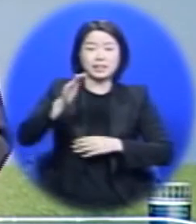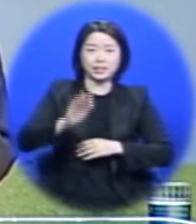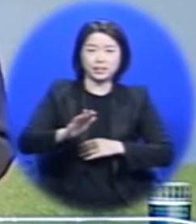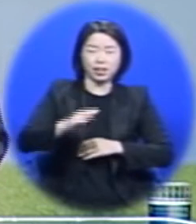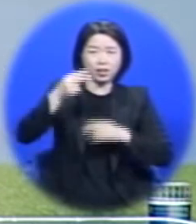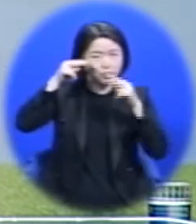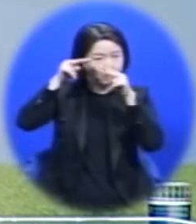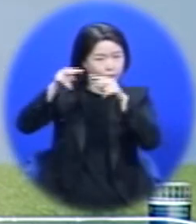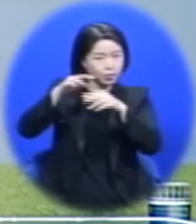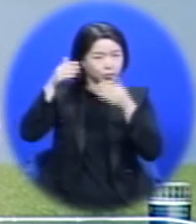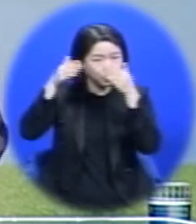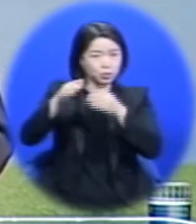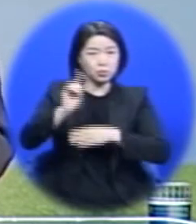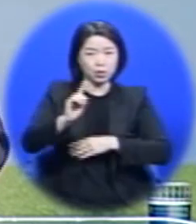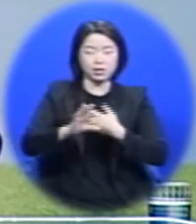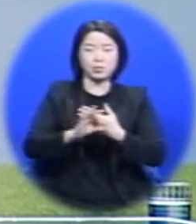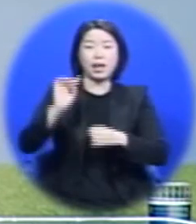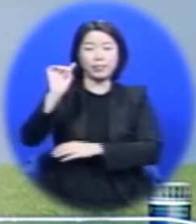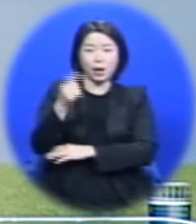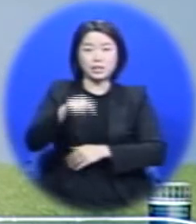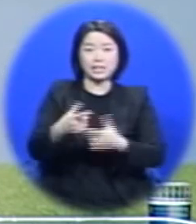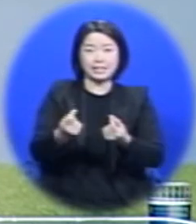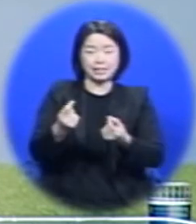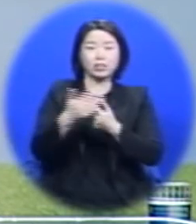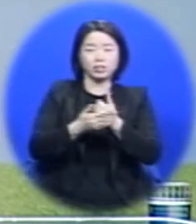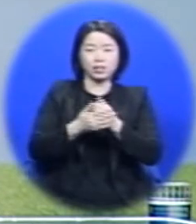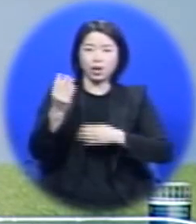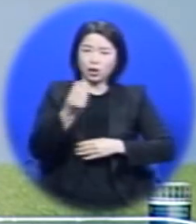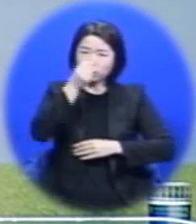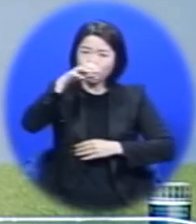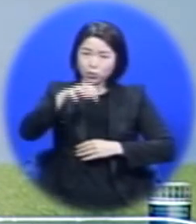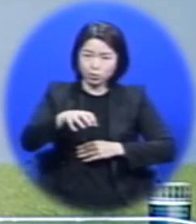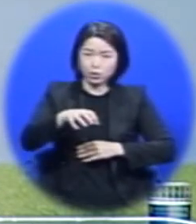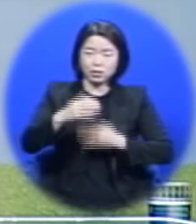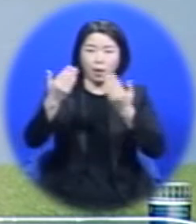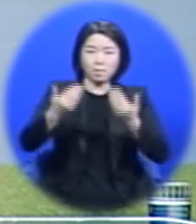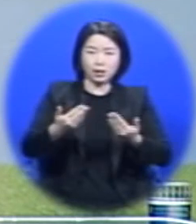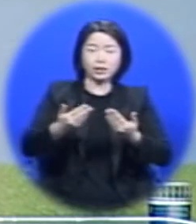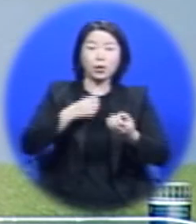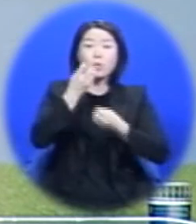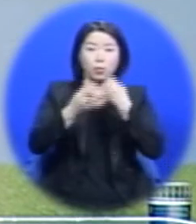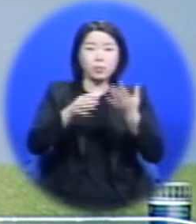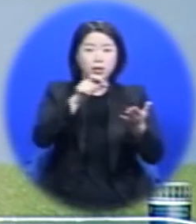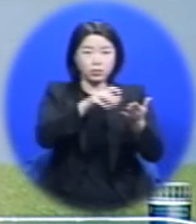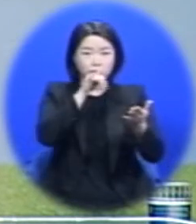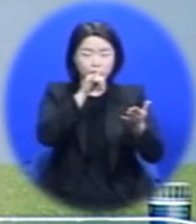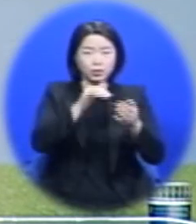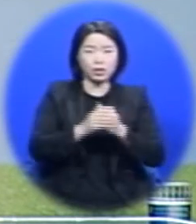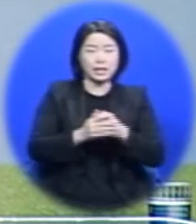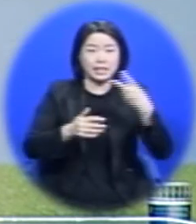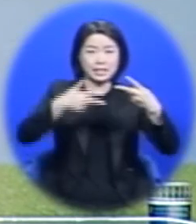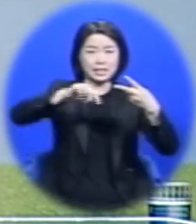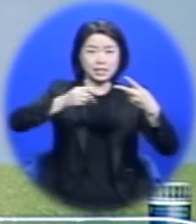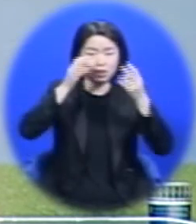그런데 주목할 것은 다윗이 이런 은혜를 성소에서 받았다고 그렇게 그가 고백한 부분입니다.